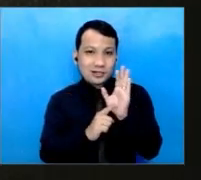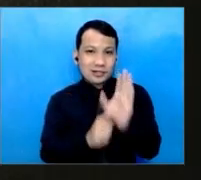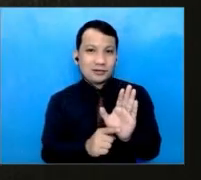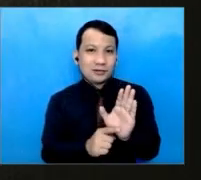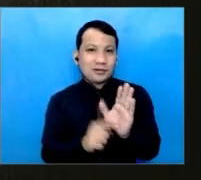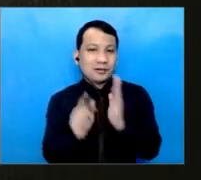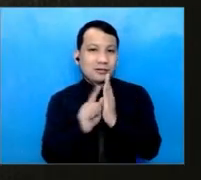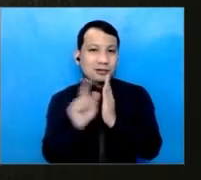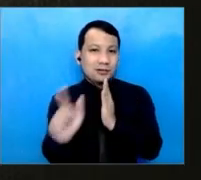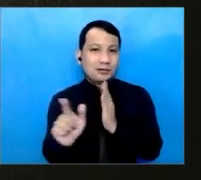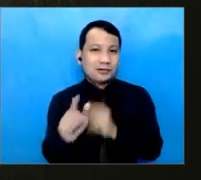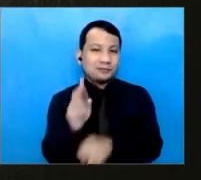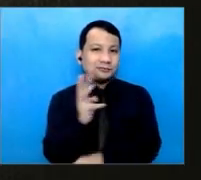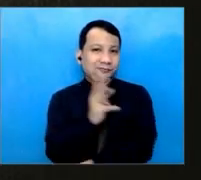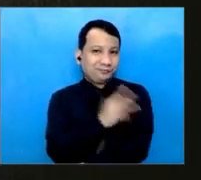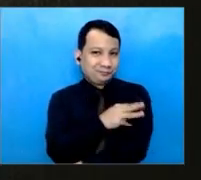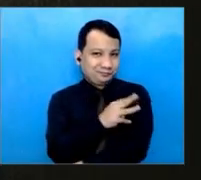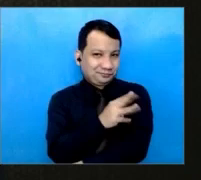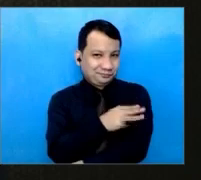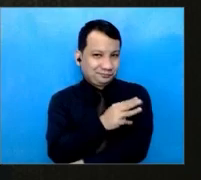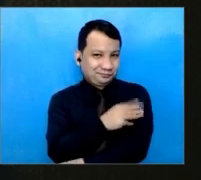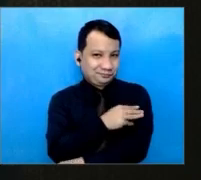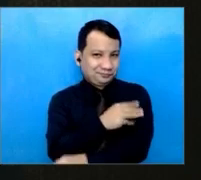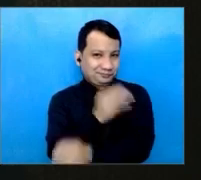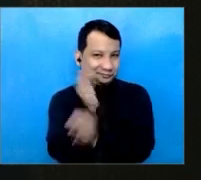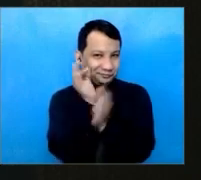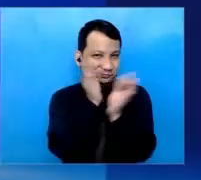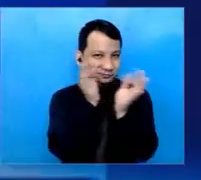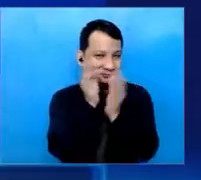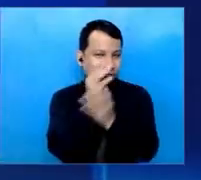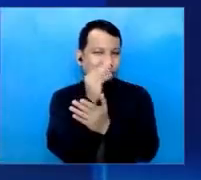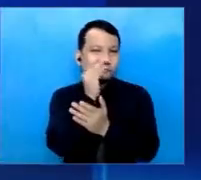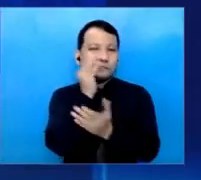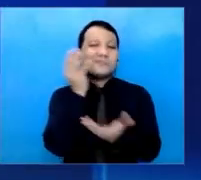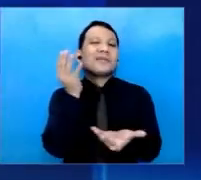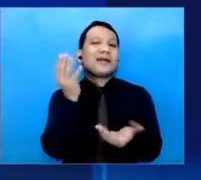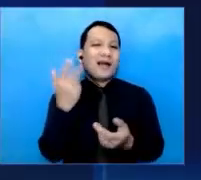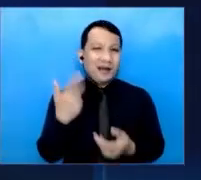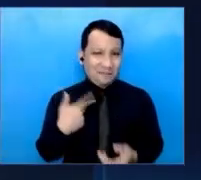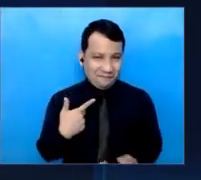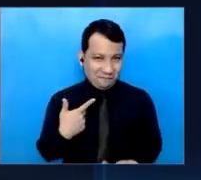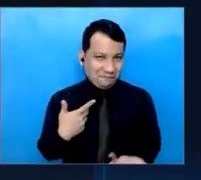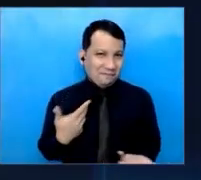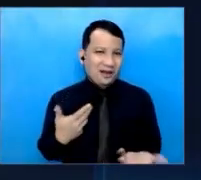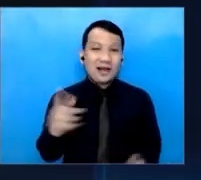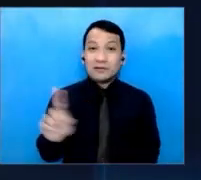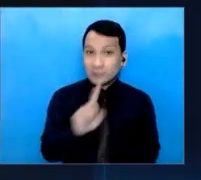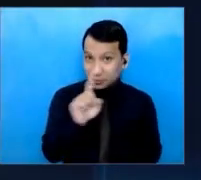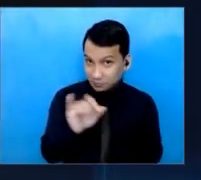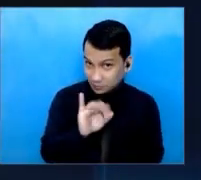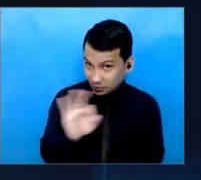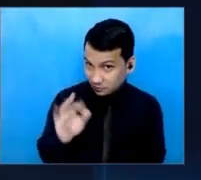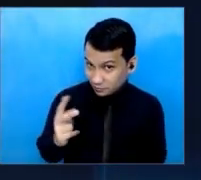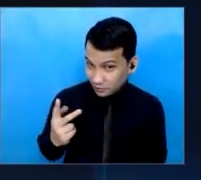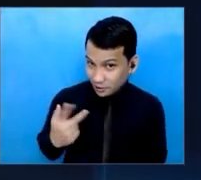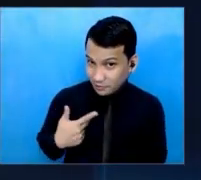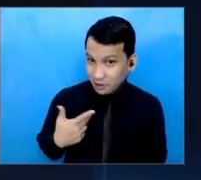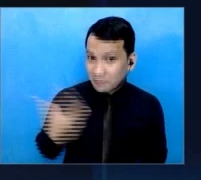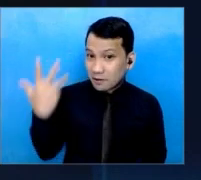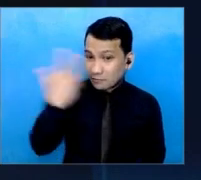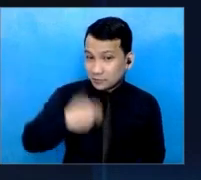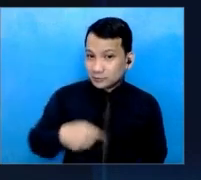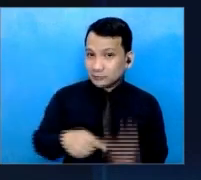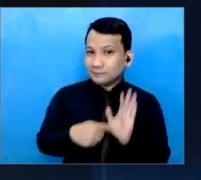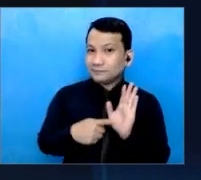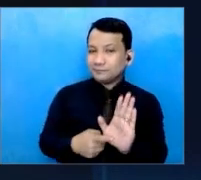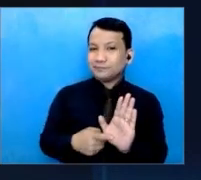ng medical marijuana. Meron ba tayo dyan? Pero speaking of meron ba tayo dyan, wala na sigurong bibigat pa dito. Si